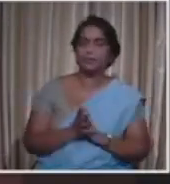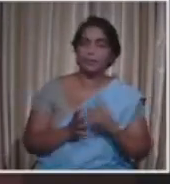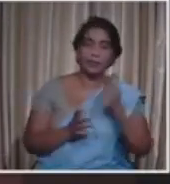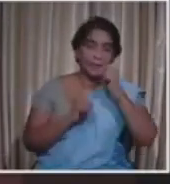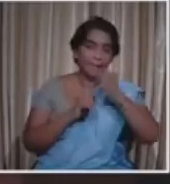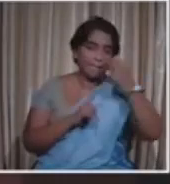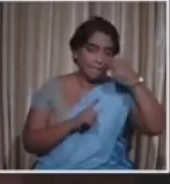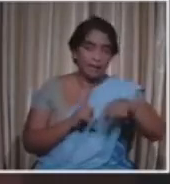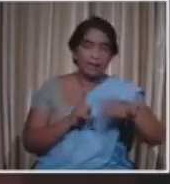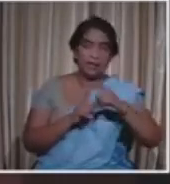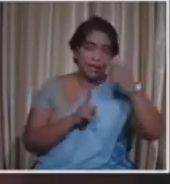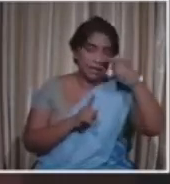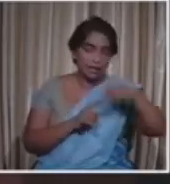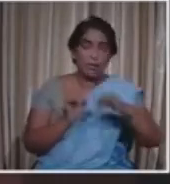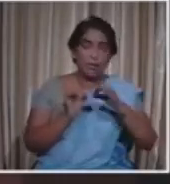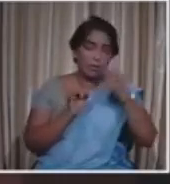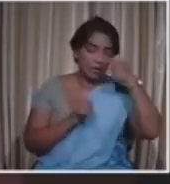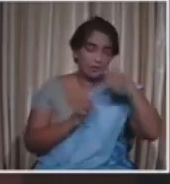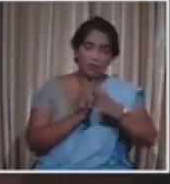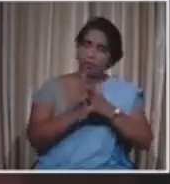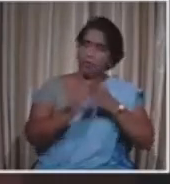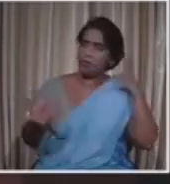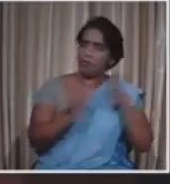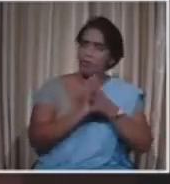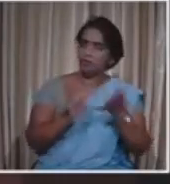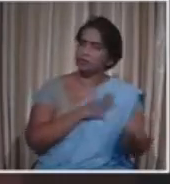පෙට්‍රල් ඩීසල් භූමිතෙල් පෝලිම් එමටයි